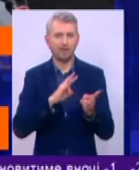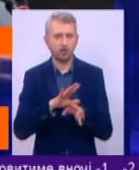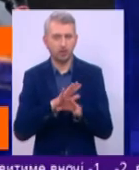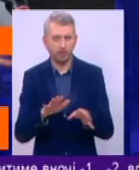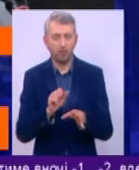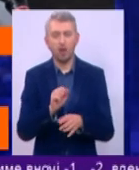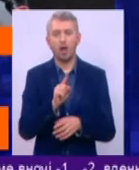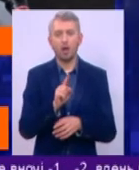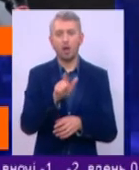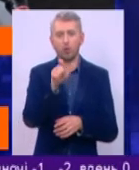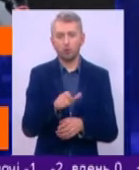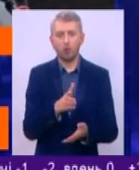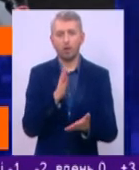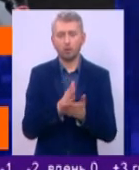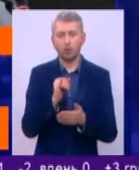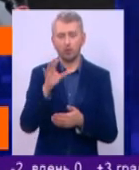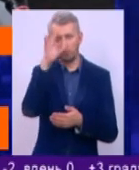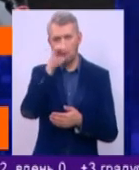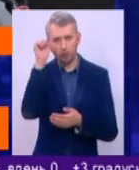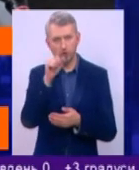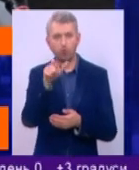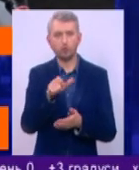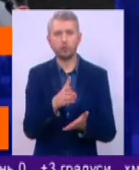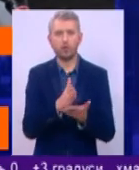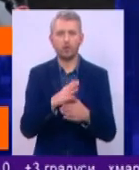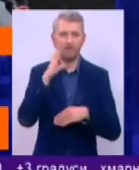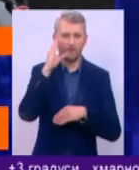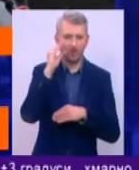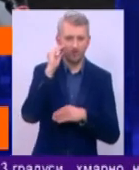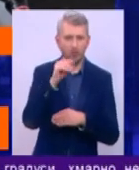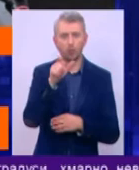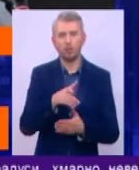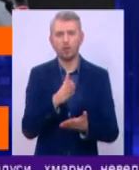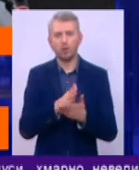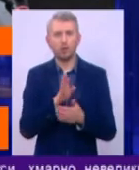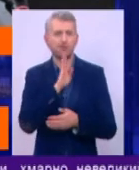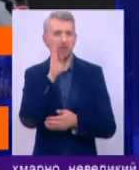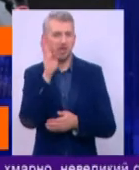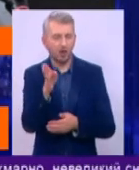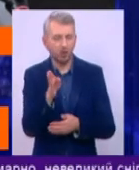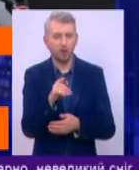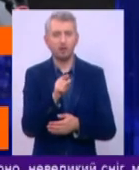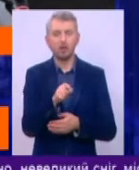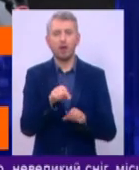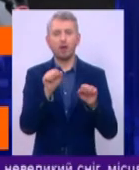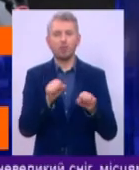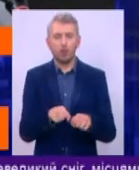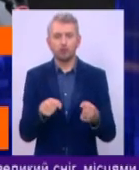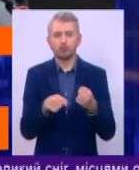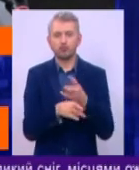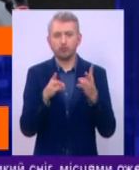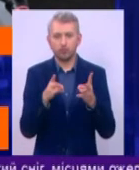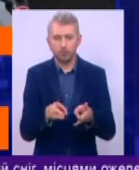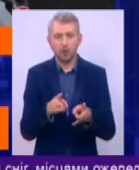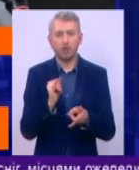але особа знаходиться і вночі, особа знаходиться ввечері, особа знаходиться під ранок. Тобто вона може зазнати травму і